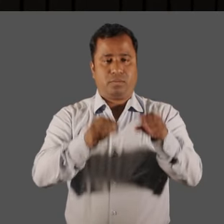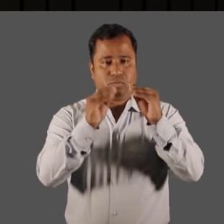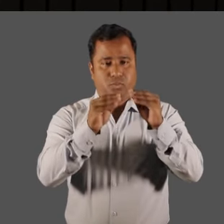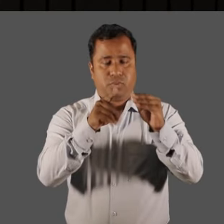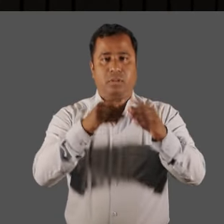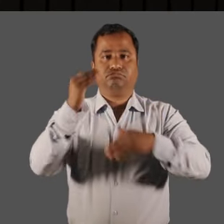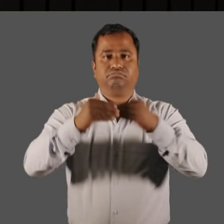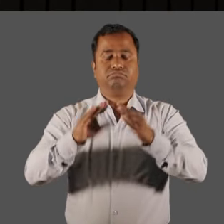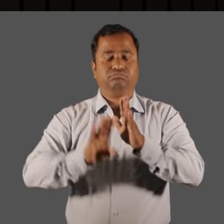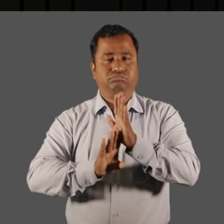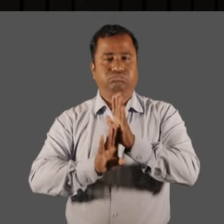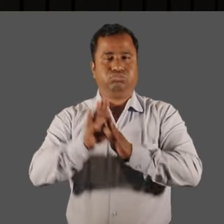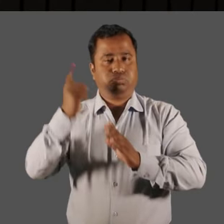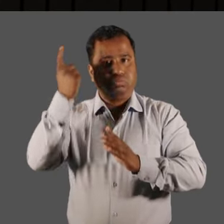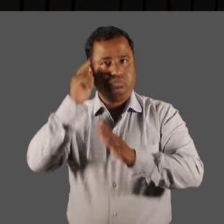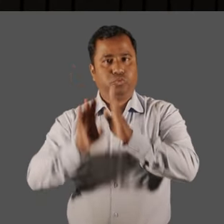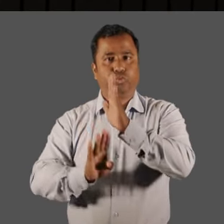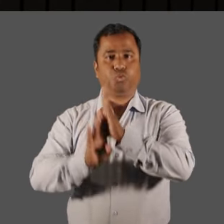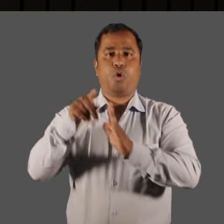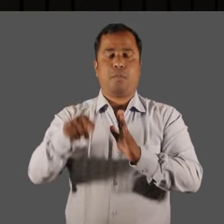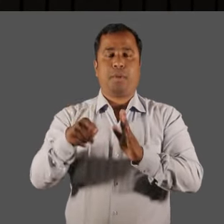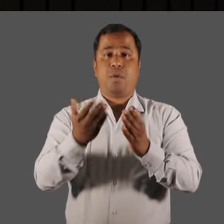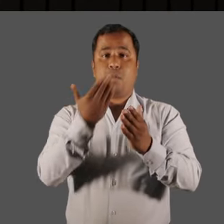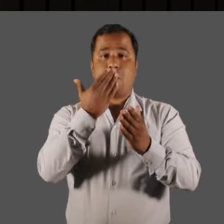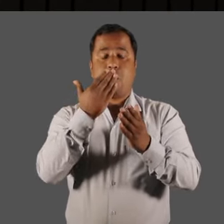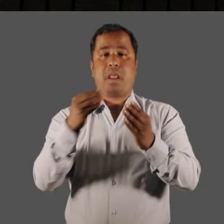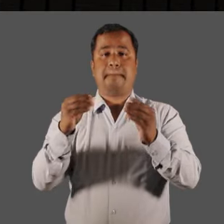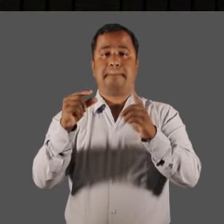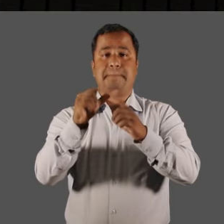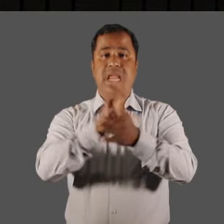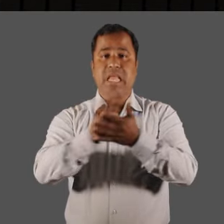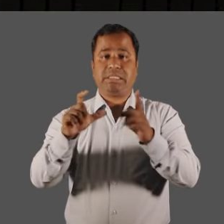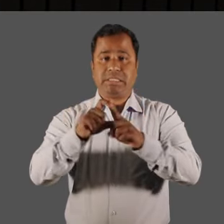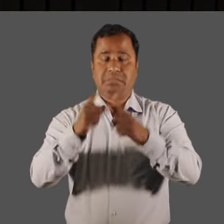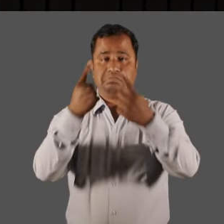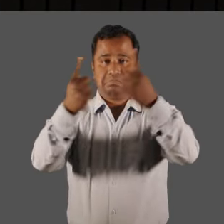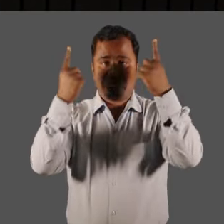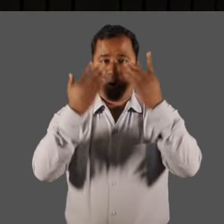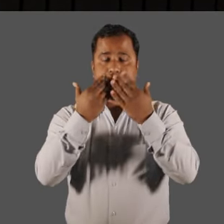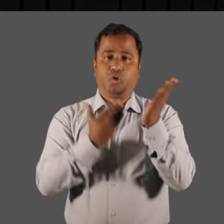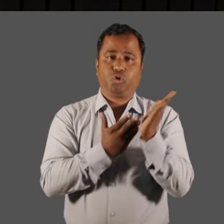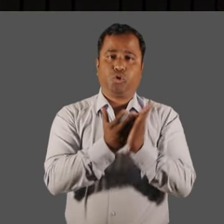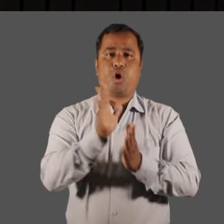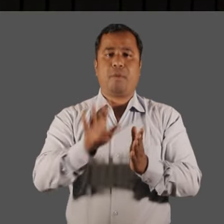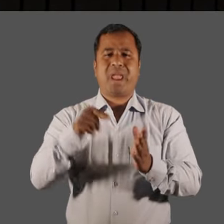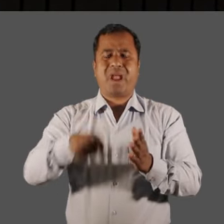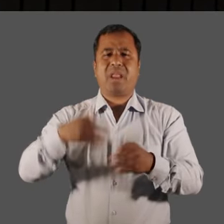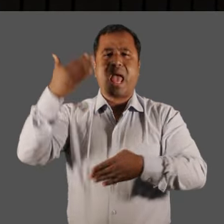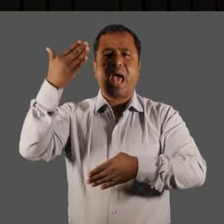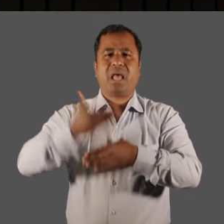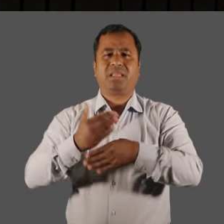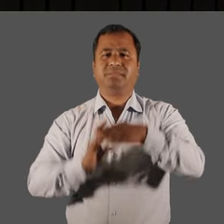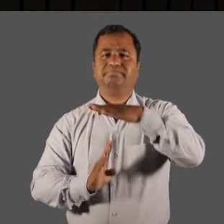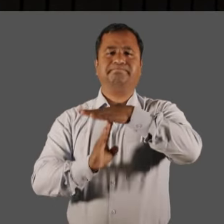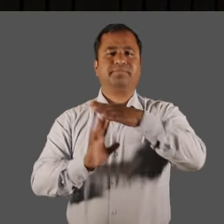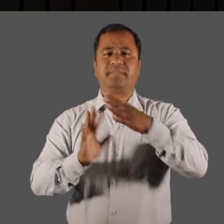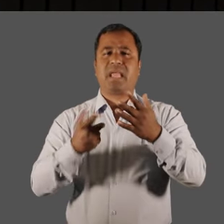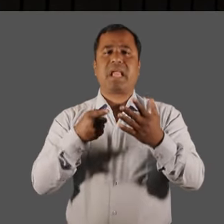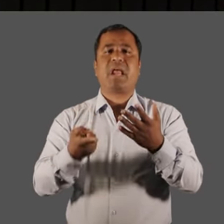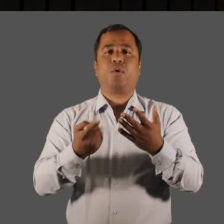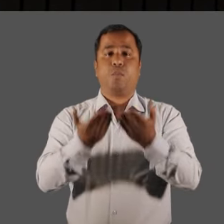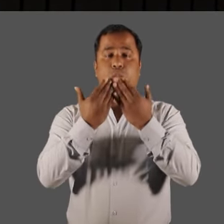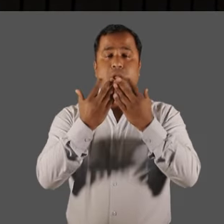হবে। এবং আমরা যে এই যে তাদেরকে আমরা হায়ার এডুকেশনে নিতে পারছি না, বিকজ অফ তাদের স্টার্টিং এই যে গ্যাপটা আছে, সেই গ্যাপটার কারণে। তো